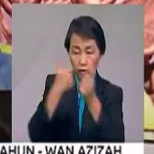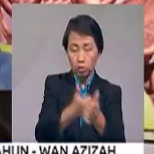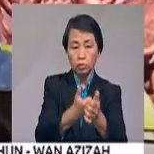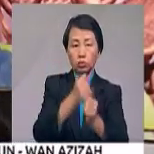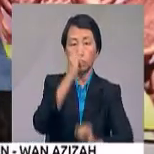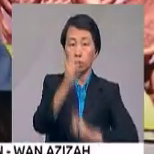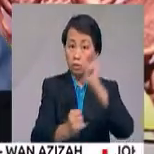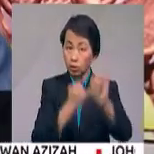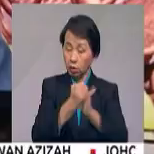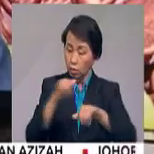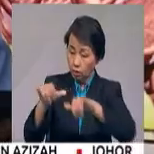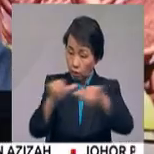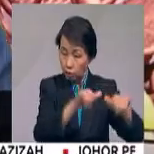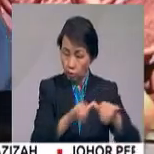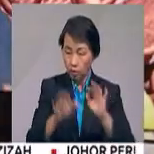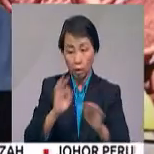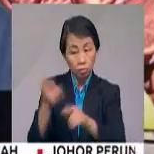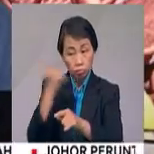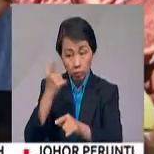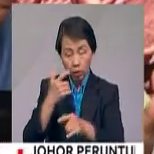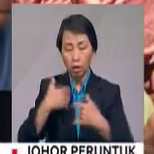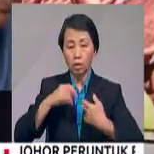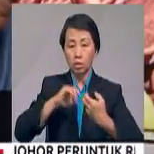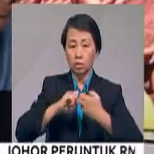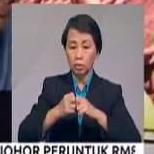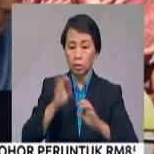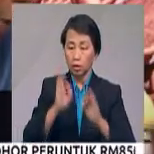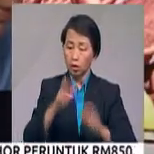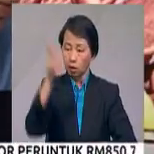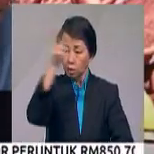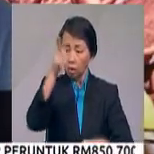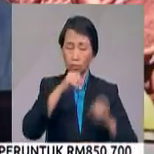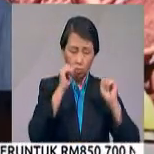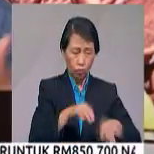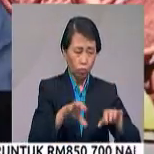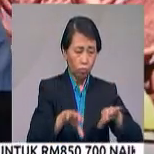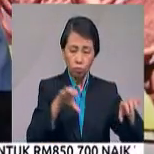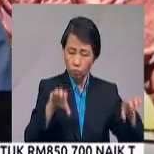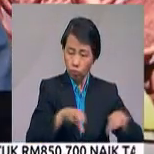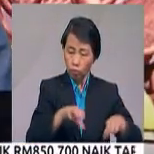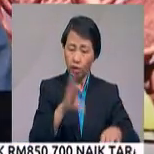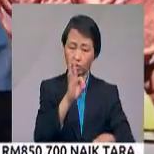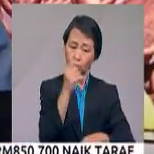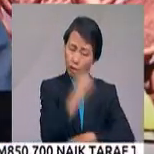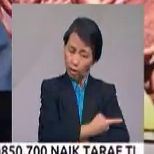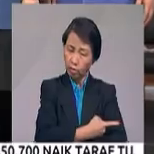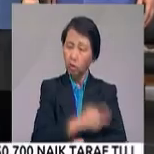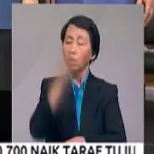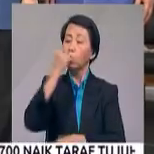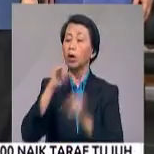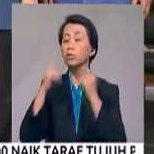standard. If you don't, you have a trouble. If the government can do it in the government service, why the private sector cannot do it?